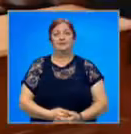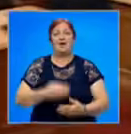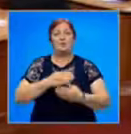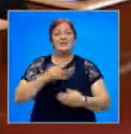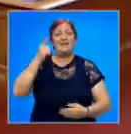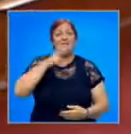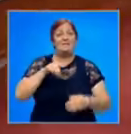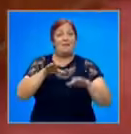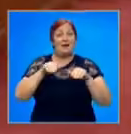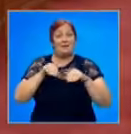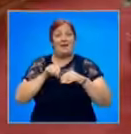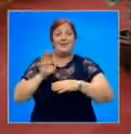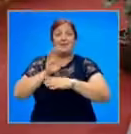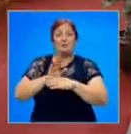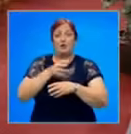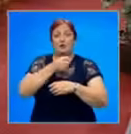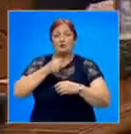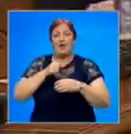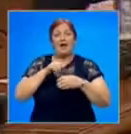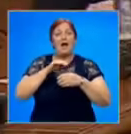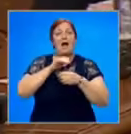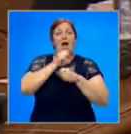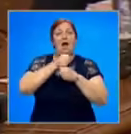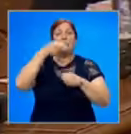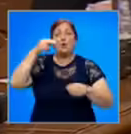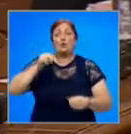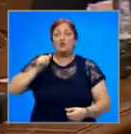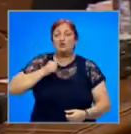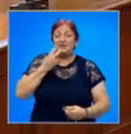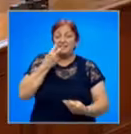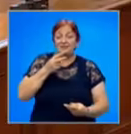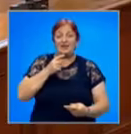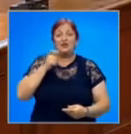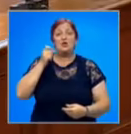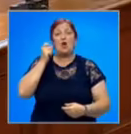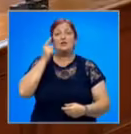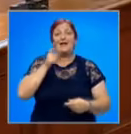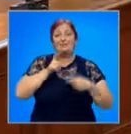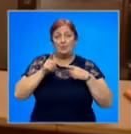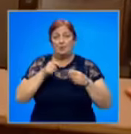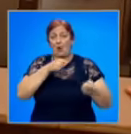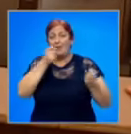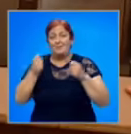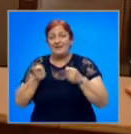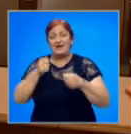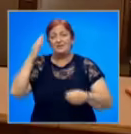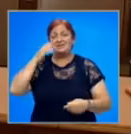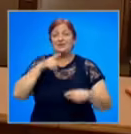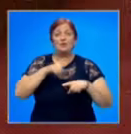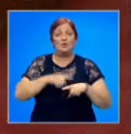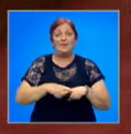В последния ден на парламента депутатите отнеха бюрото за защита на свидетели от главния прокурор и го преместиха в Министерството на